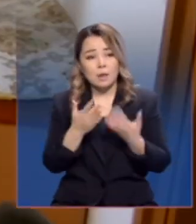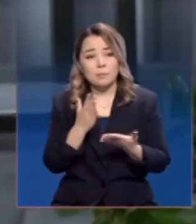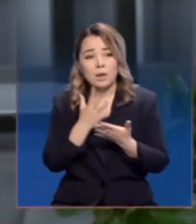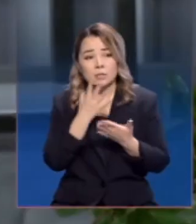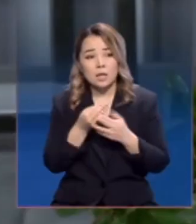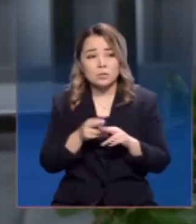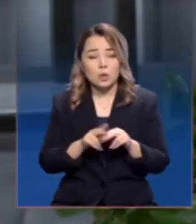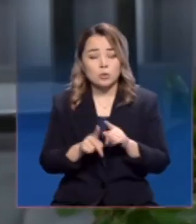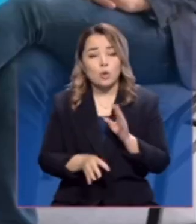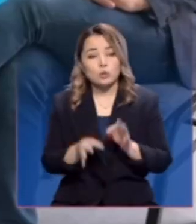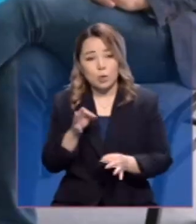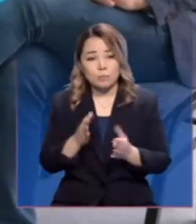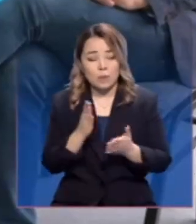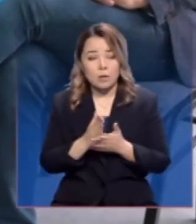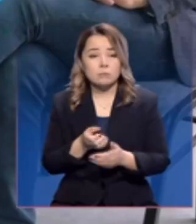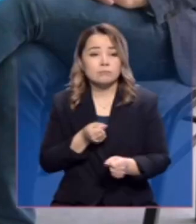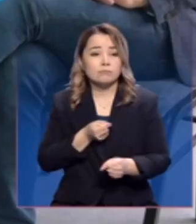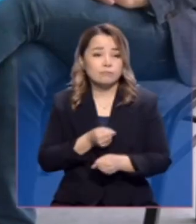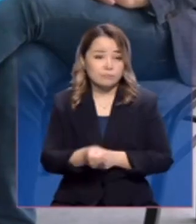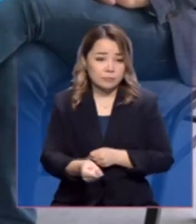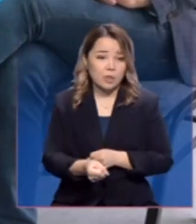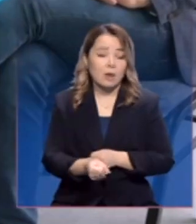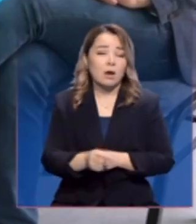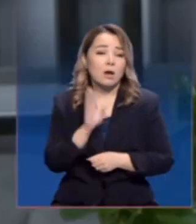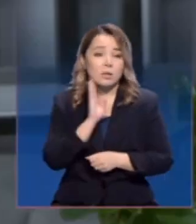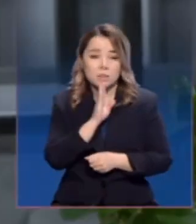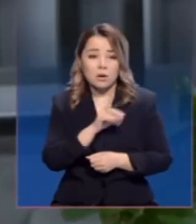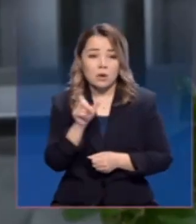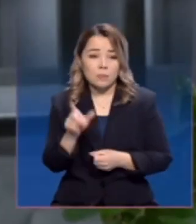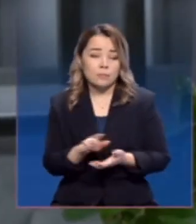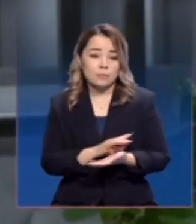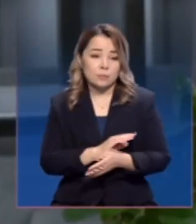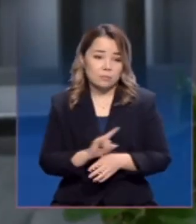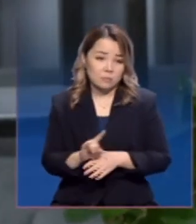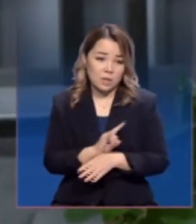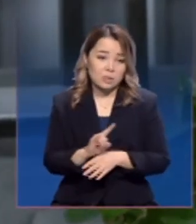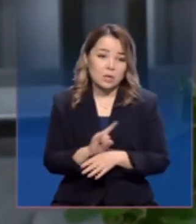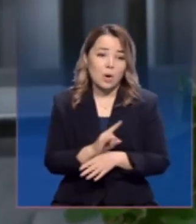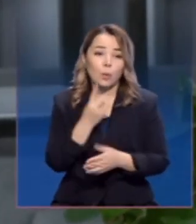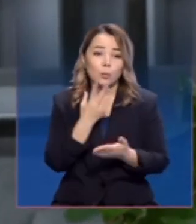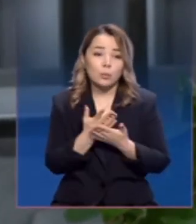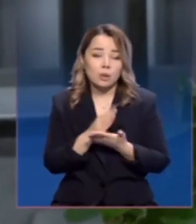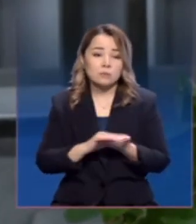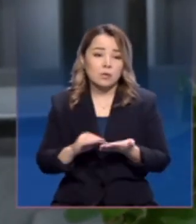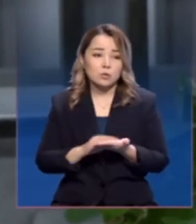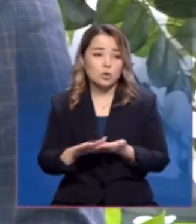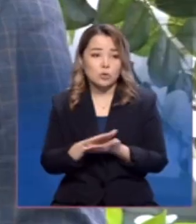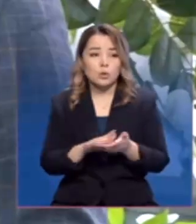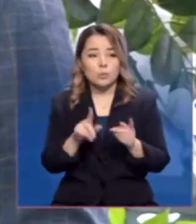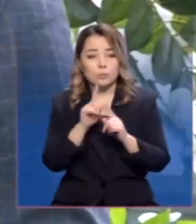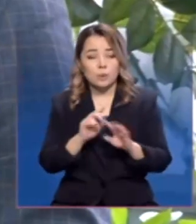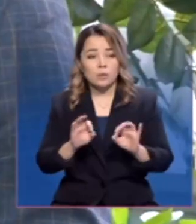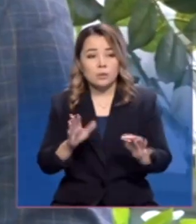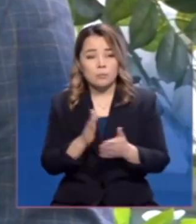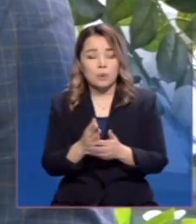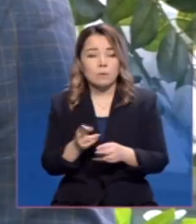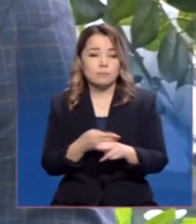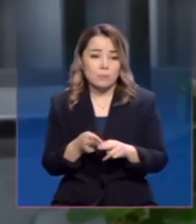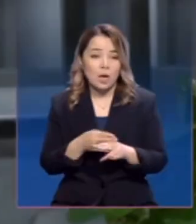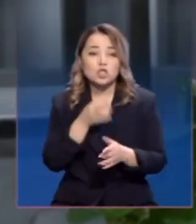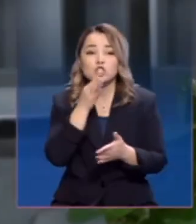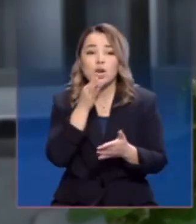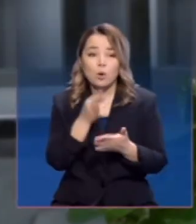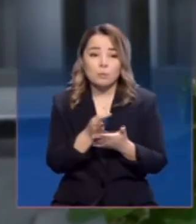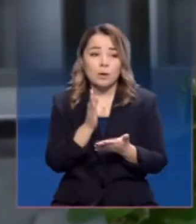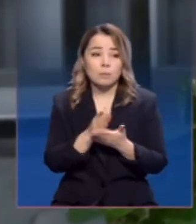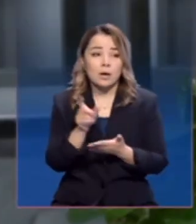екен. Зорлық болған кезде әйелден сондай қол қаталады да, жалған көрсетім бермеймін деп те сөйтеді. Арызда сондай жауапкершілігі